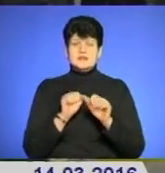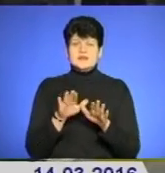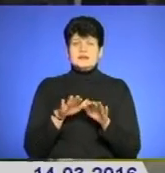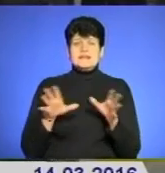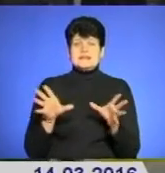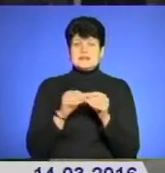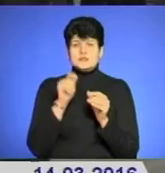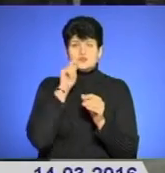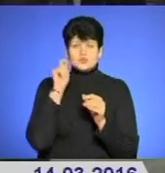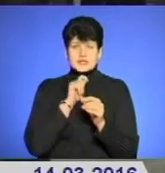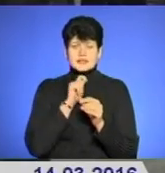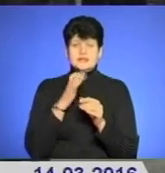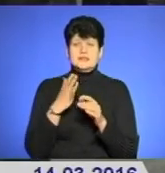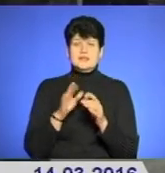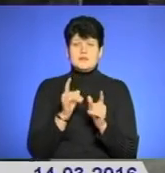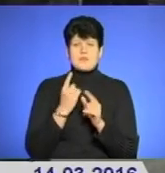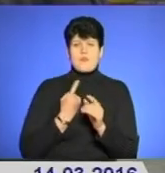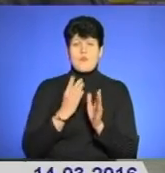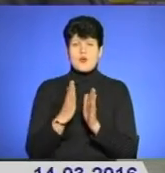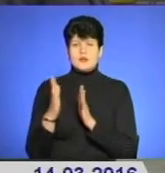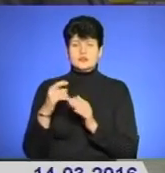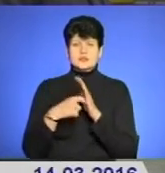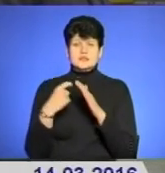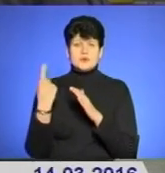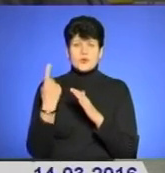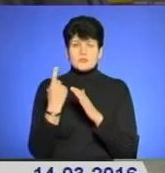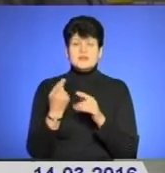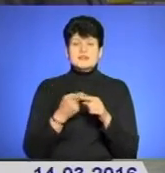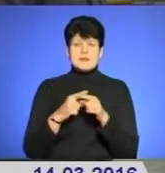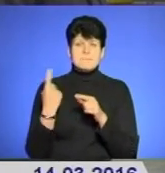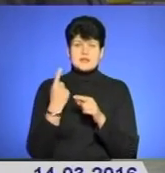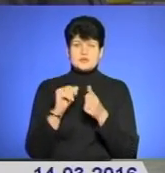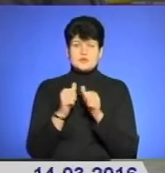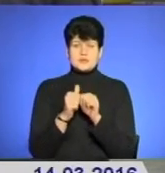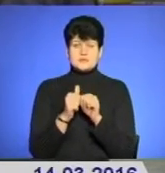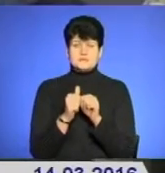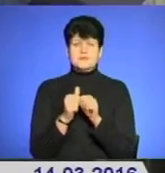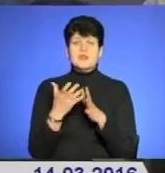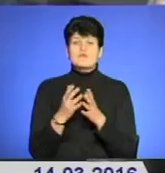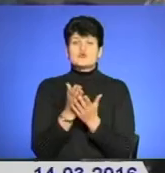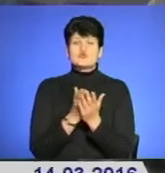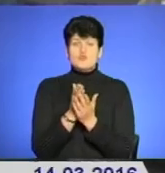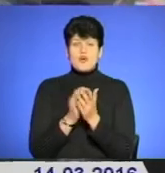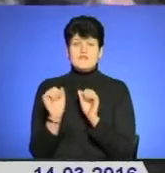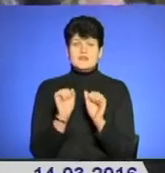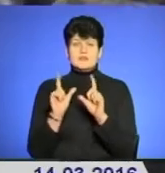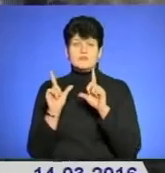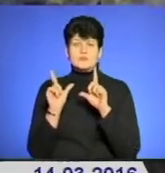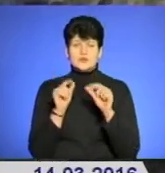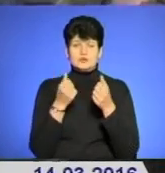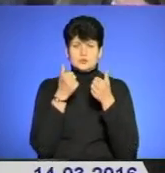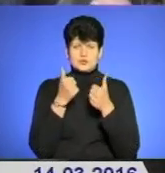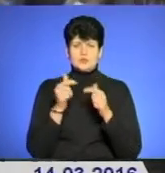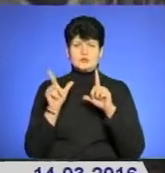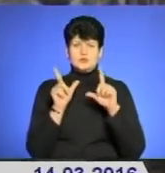на територіях Донеччини. Це перша цьогорічна ротація зведеного загону тернопільських правоохоронців. У службові відрядження бійці вирушили добре